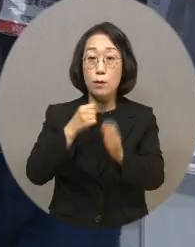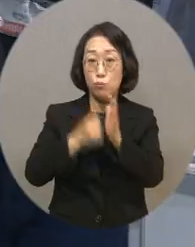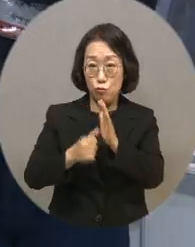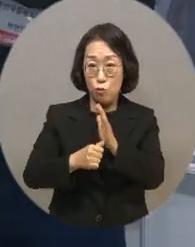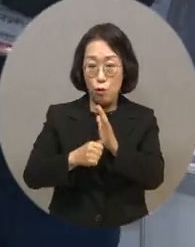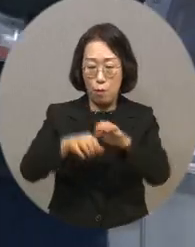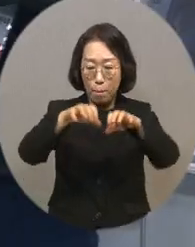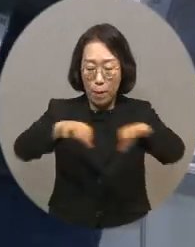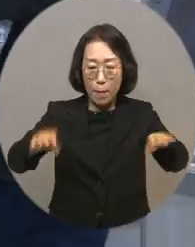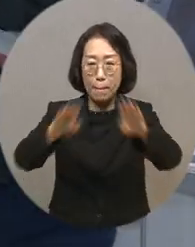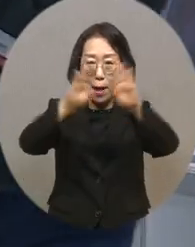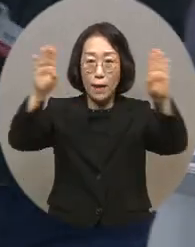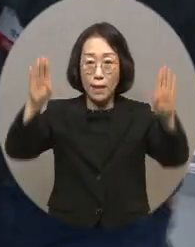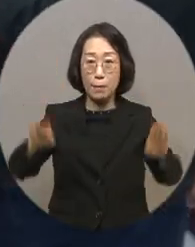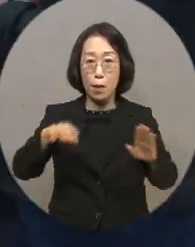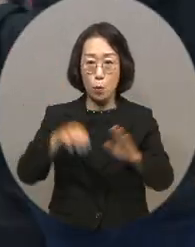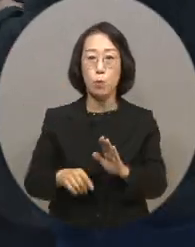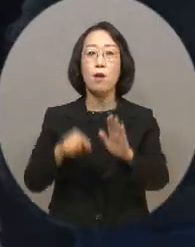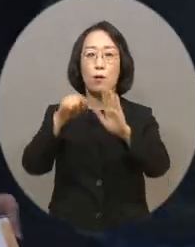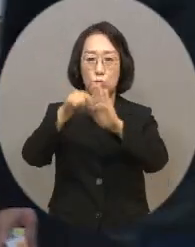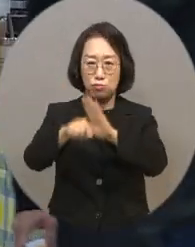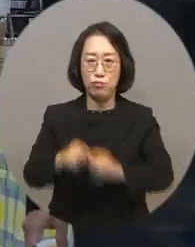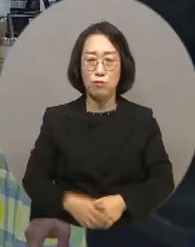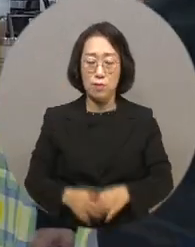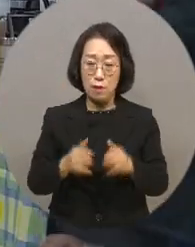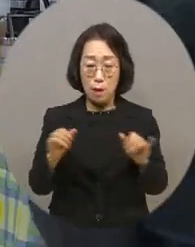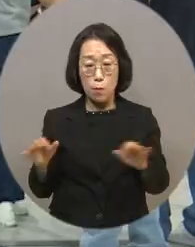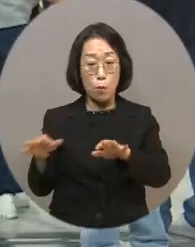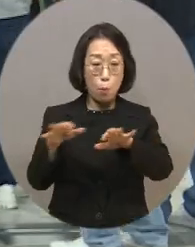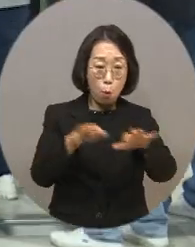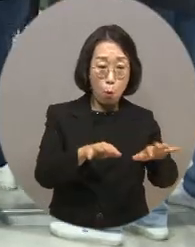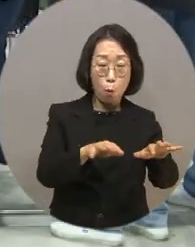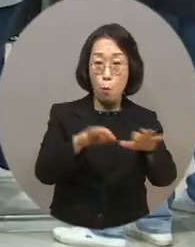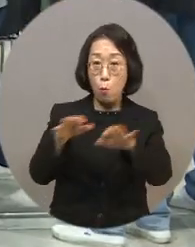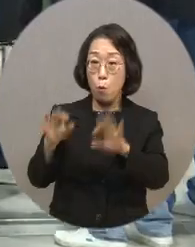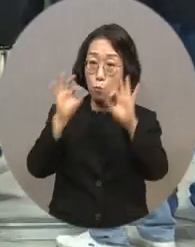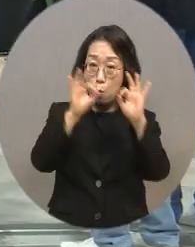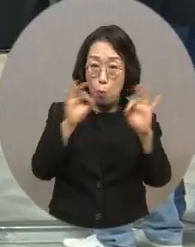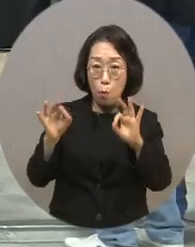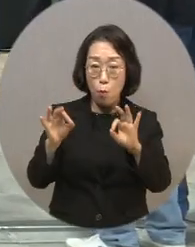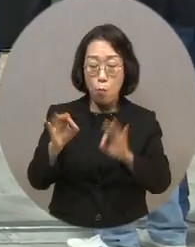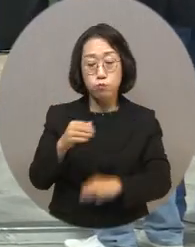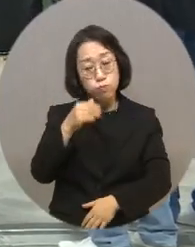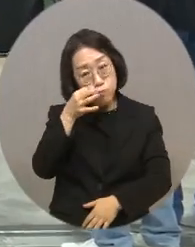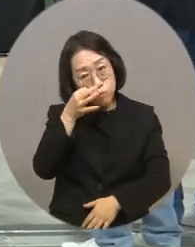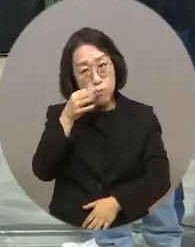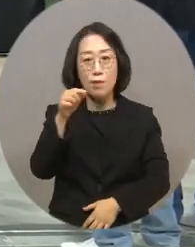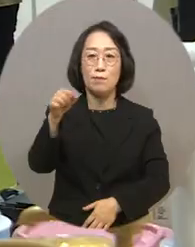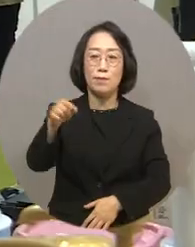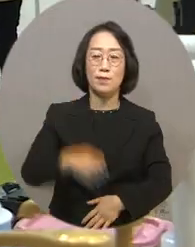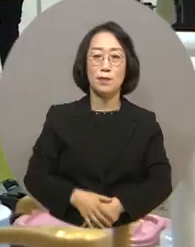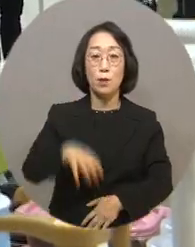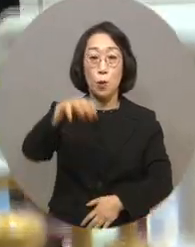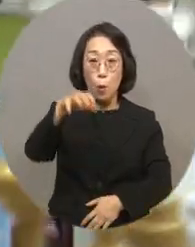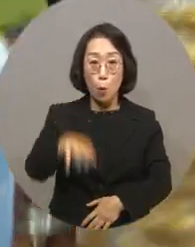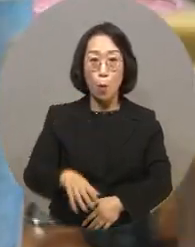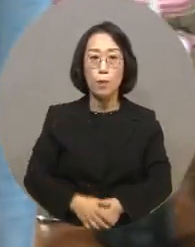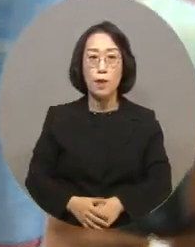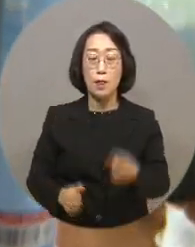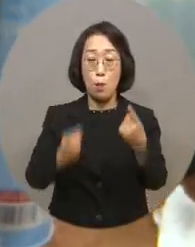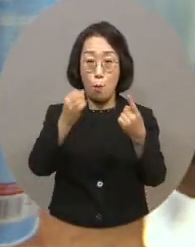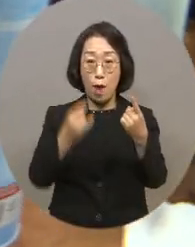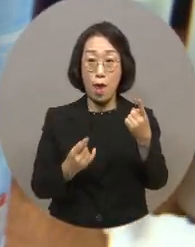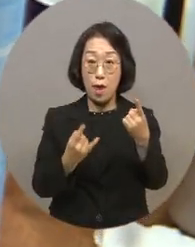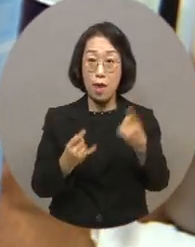현장을 둘러보고 왔습니다. 사람들의 시선과 발길이 멈춘 곳에 저도 가보았는데요. 그곳엔 제1회